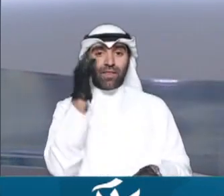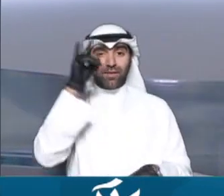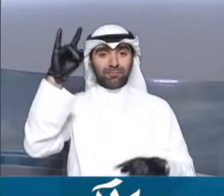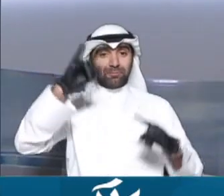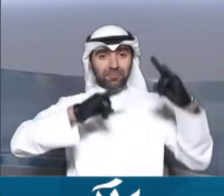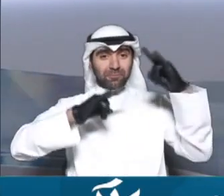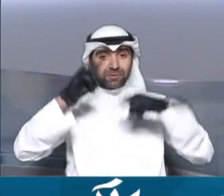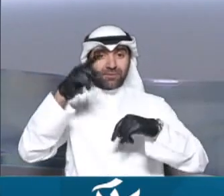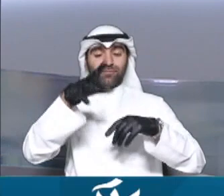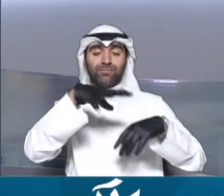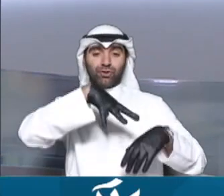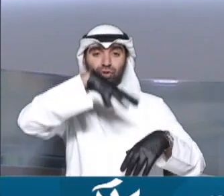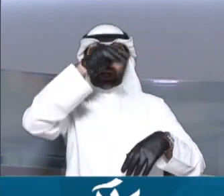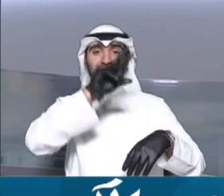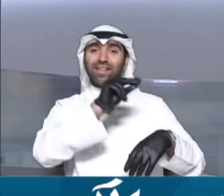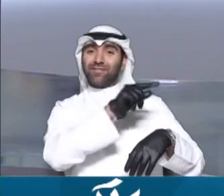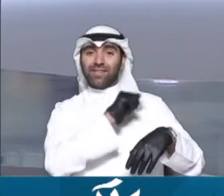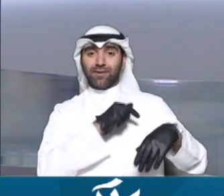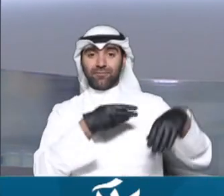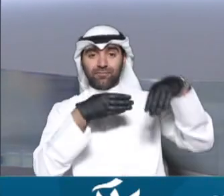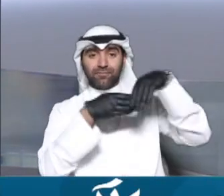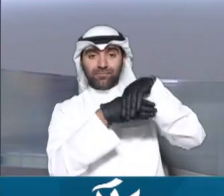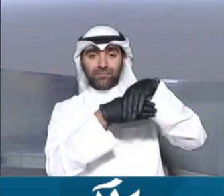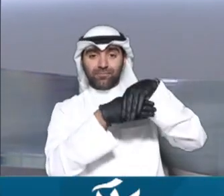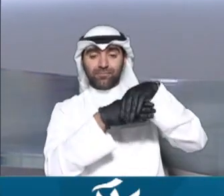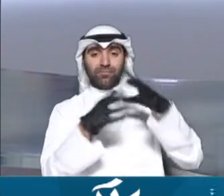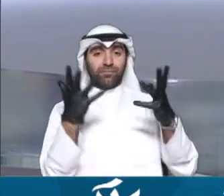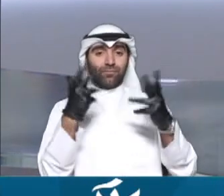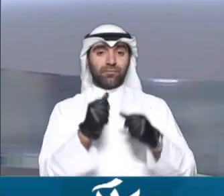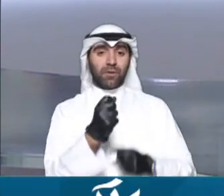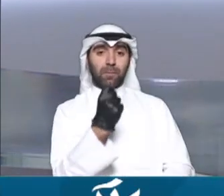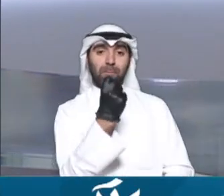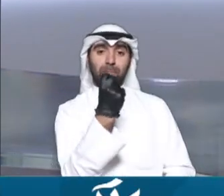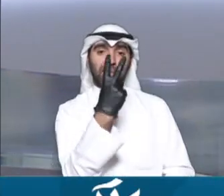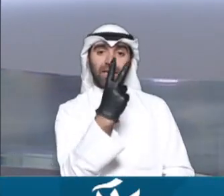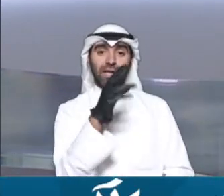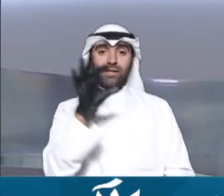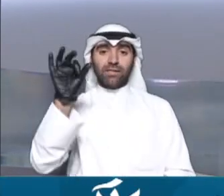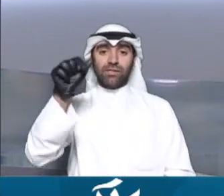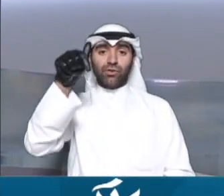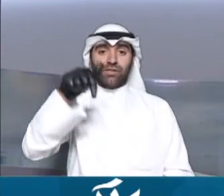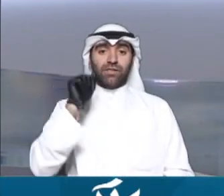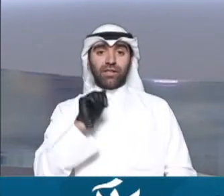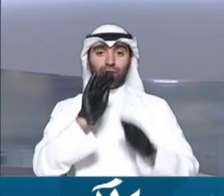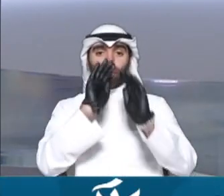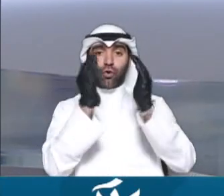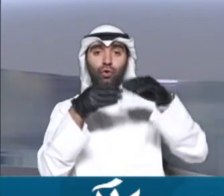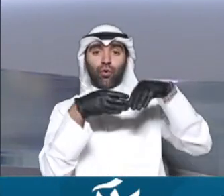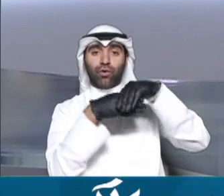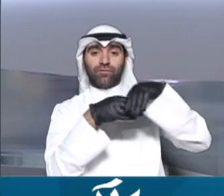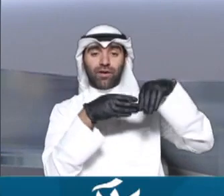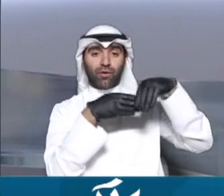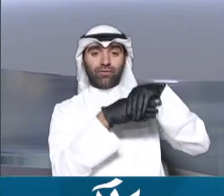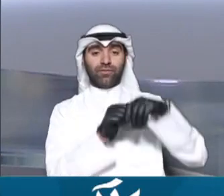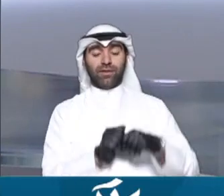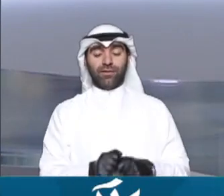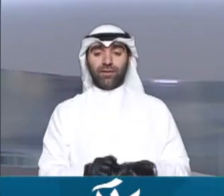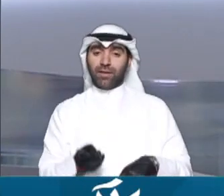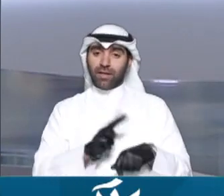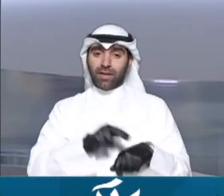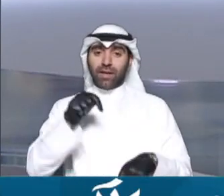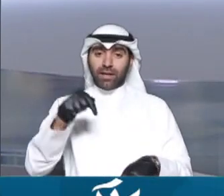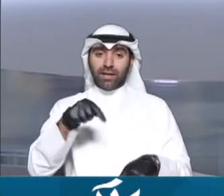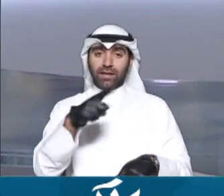259 غرفة بكامل مستلزماتها، في حين تباشر العمل لتجهيز الصالة رقم 6 لاستخدامها